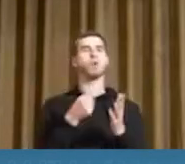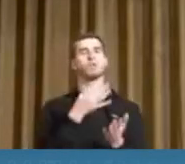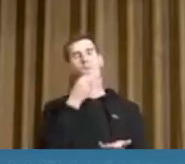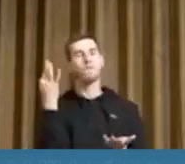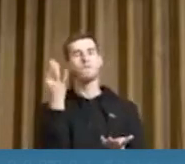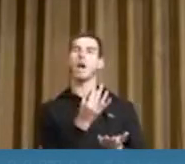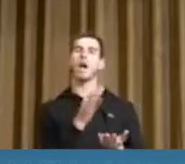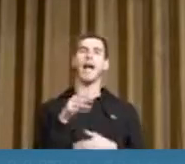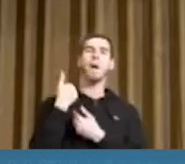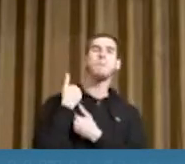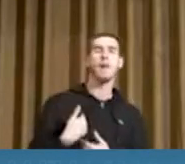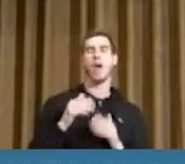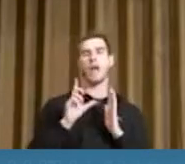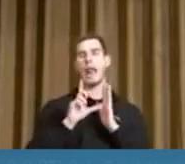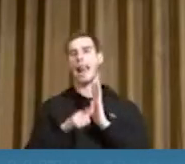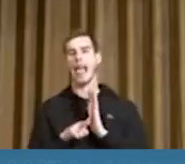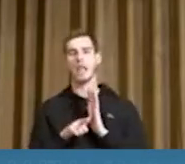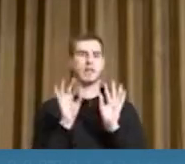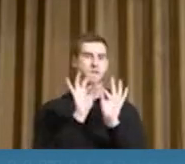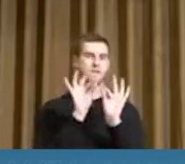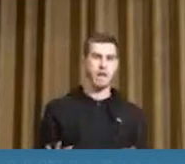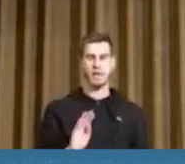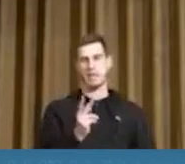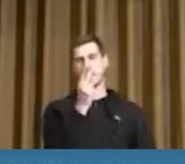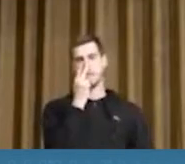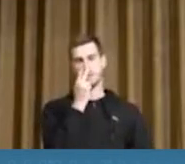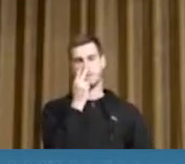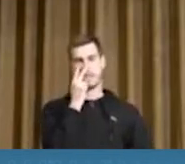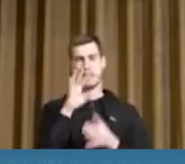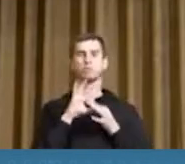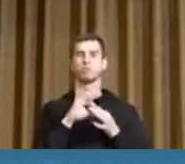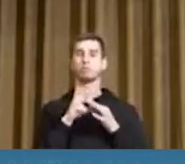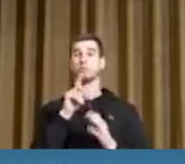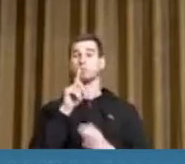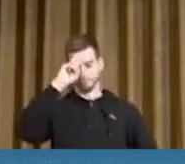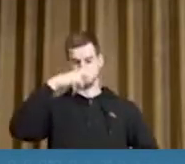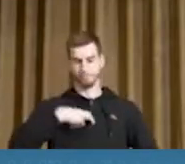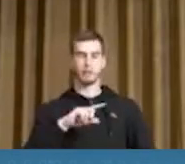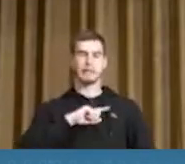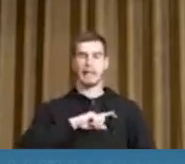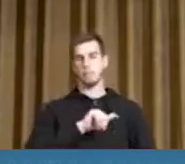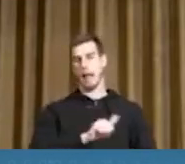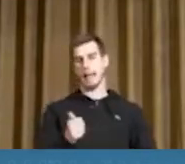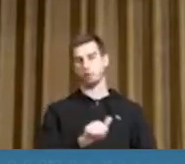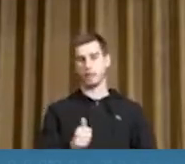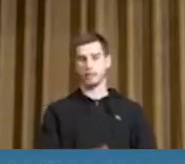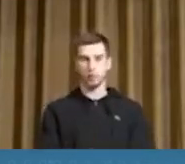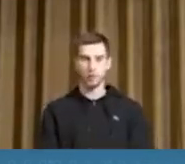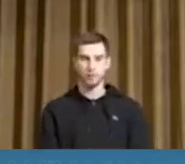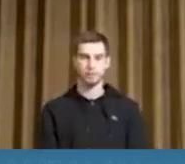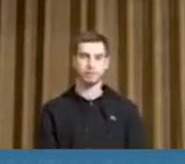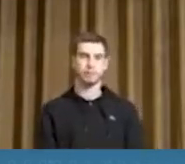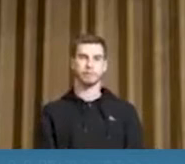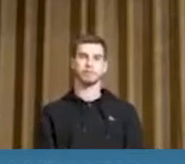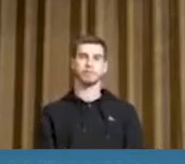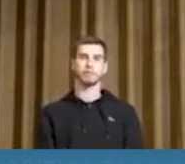und Leistungsfähigkeit aus, und zwar im Sinne einer Selbsteinschätzung und hatten da eine